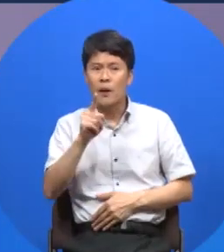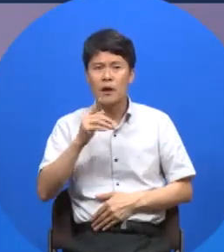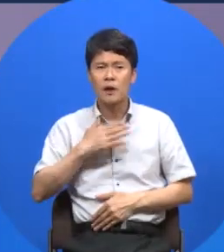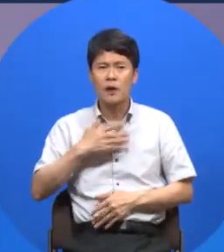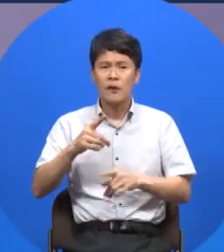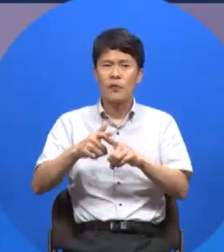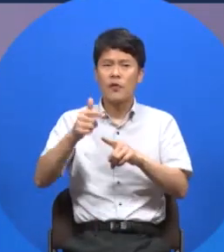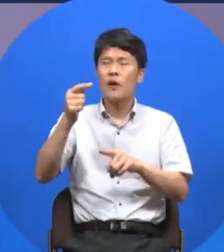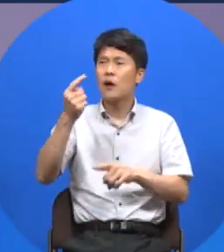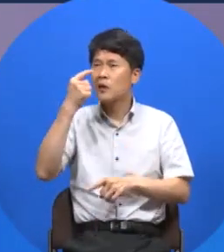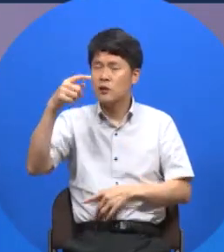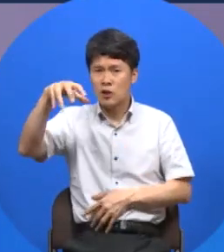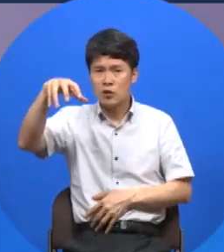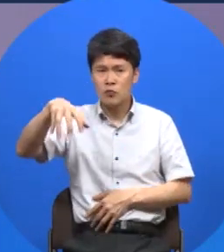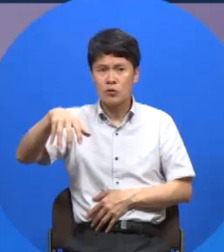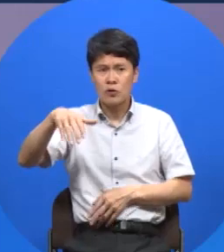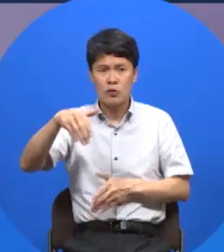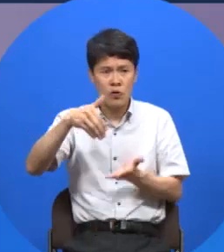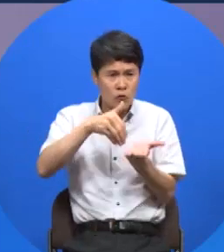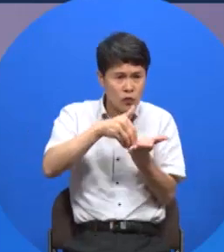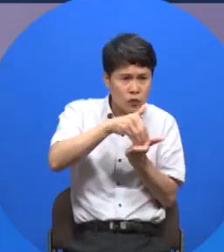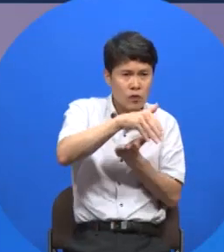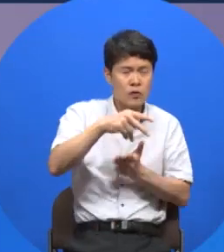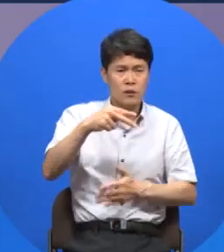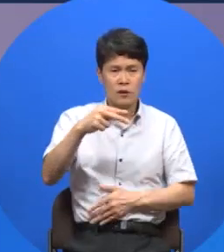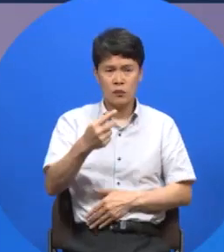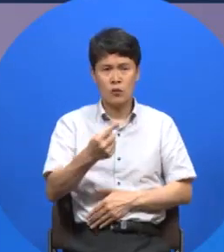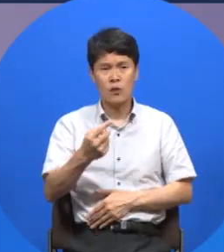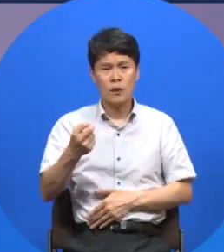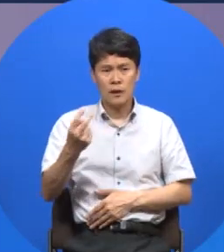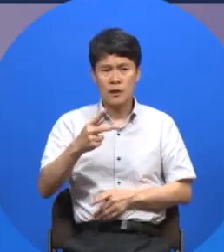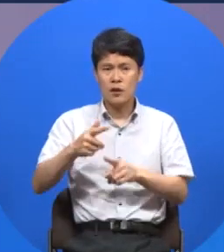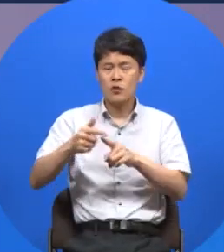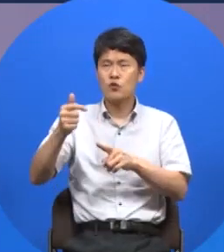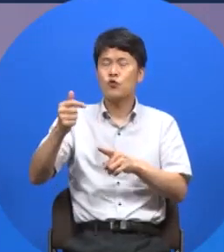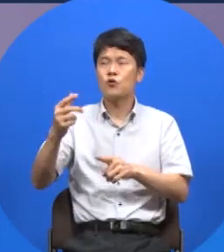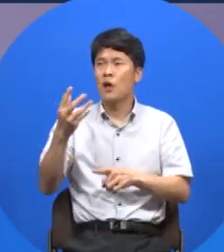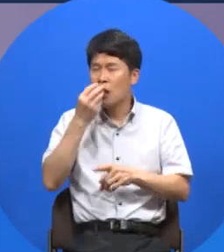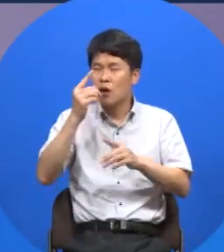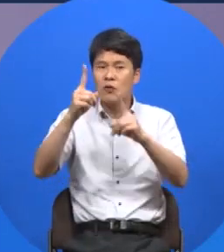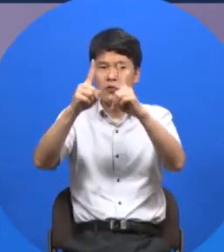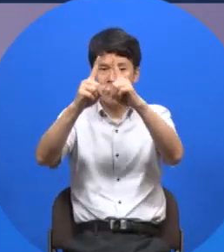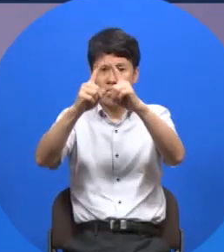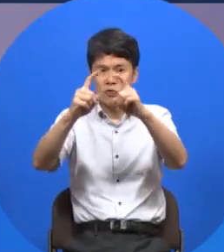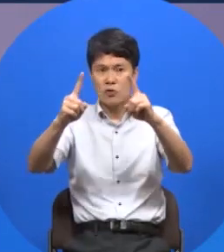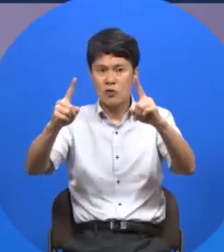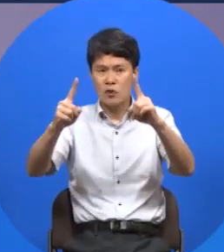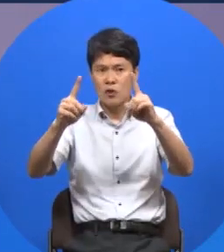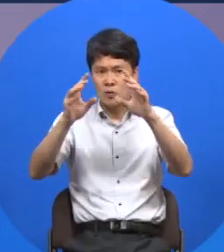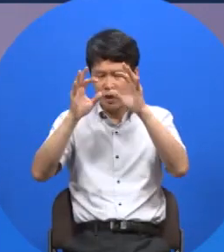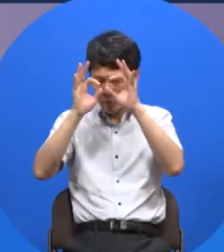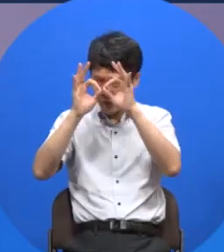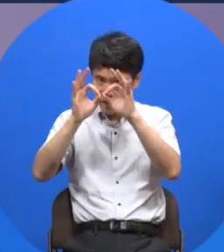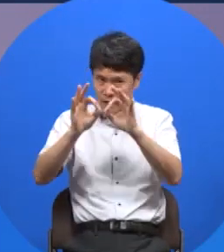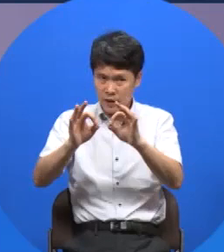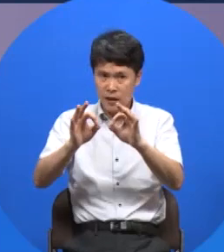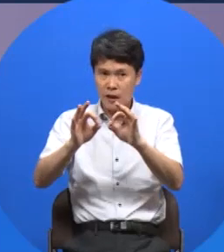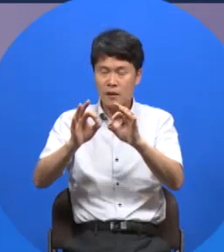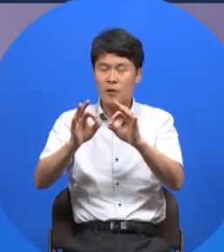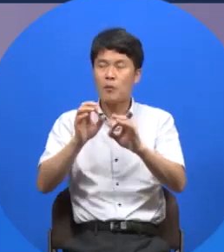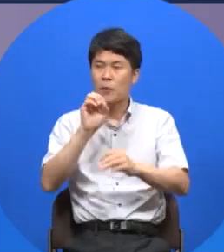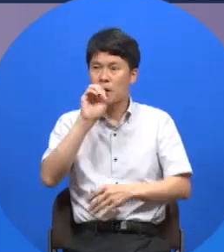내가 말하기를 내가 주의 목전에서 쫓겨났을지라도 다시 주의 성전을